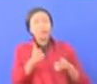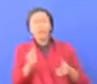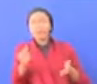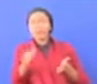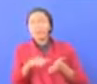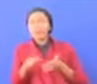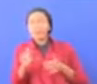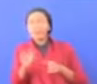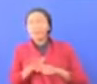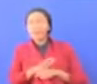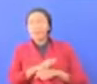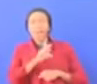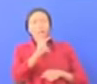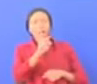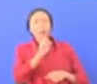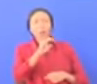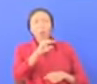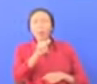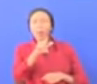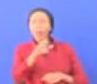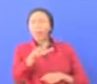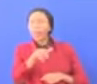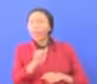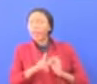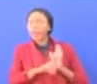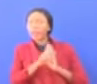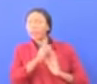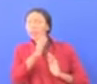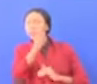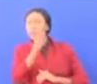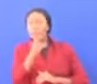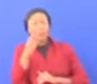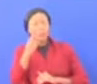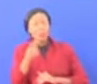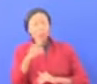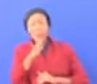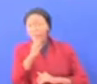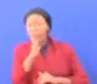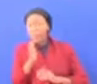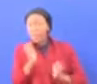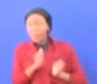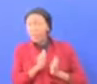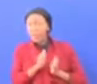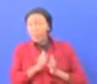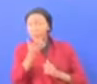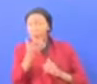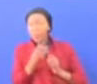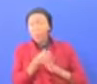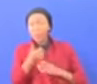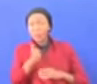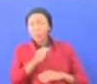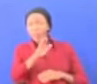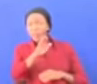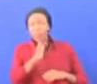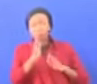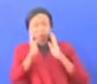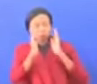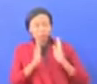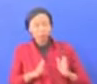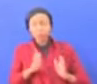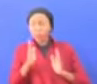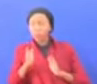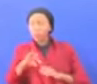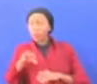naomba Mheshimiwa Waziri wa Ardhi pamoja na wenzako, jambo hili niliona pale kliniki yako, nienda kaona watu wangu wana taarifa. Mheshimiwa mkuu wa mkoa yupo